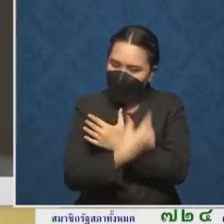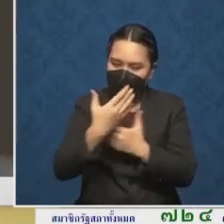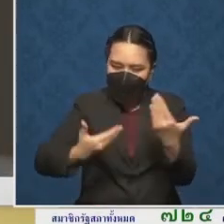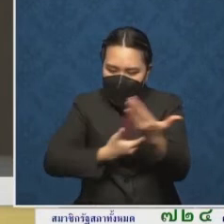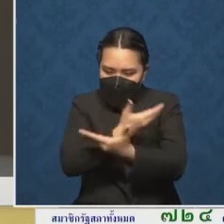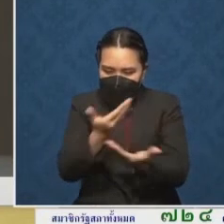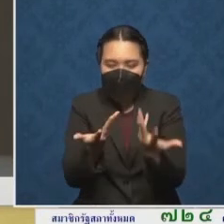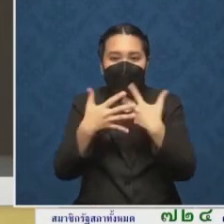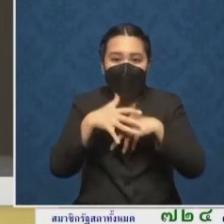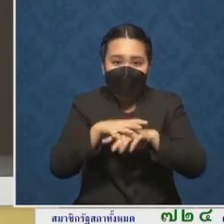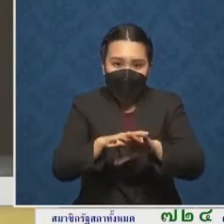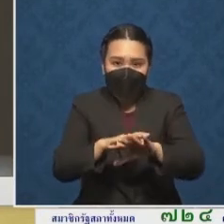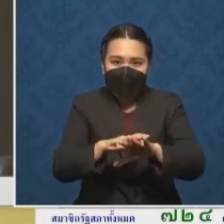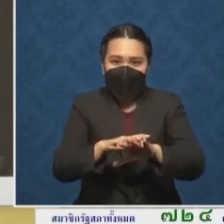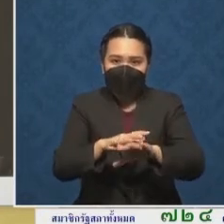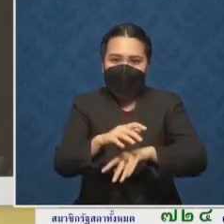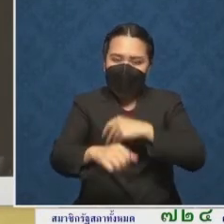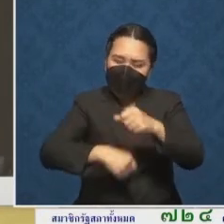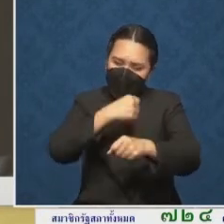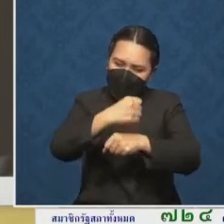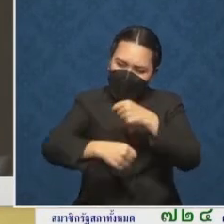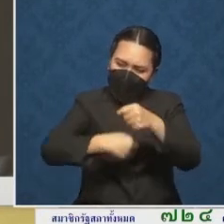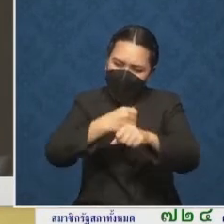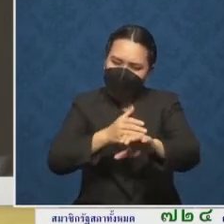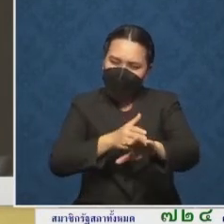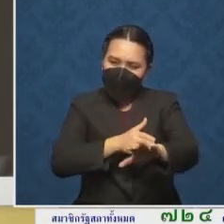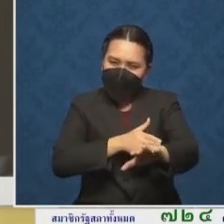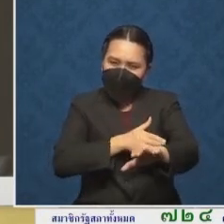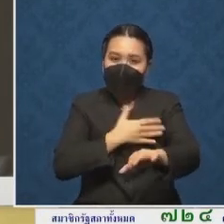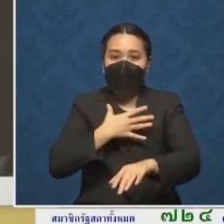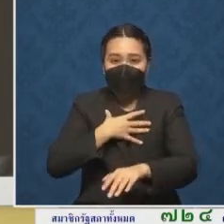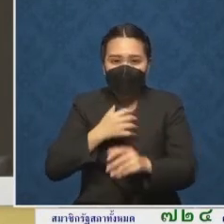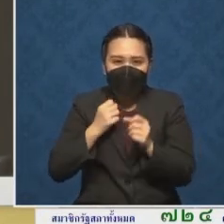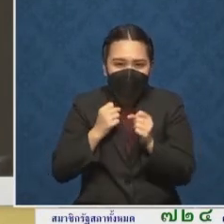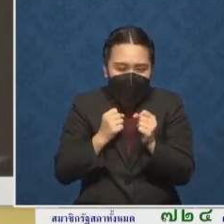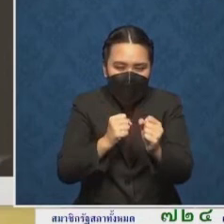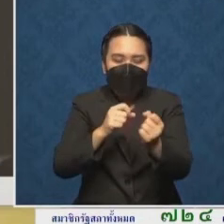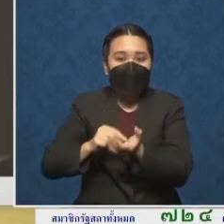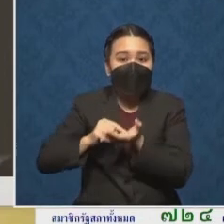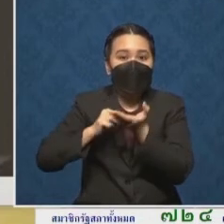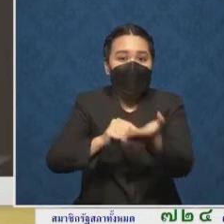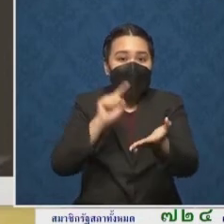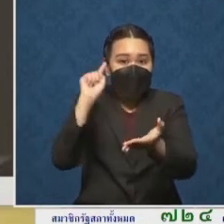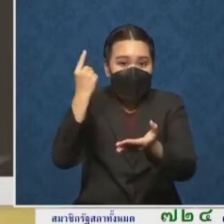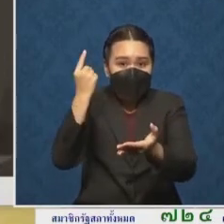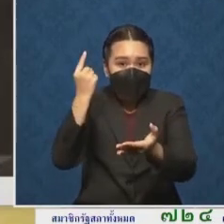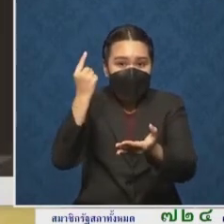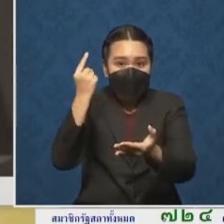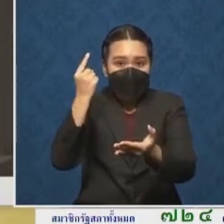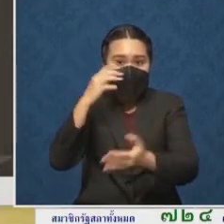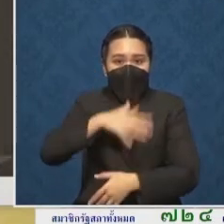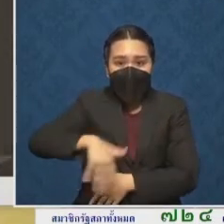าเป็นเวลาหลายปีแล้วนะครับท่านประธานที่ผมพยายามนำเสนอความจำเป็นที่เราจะต้อง